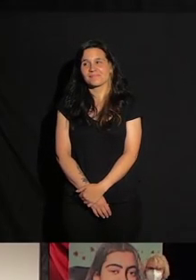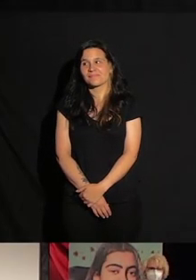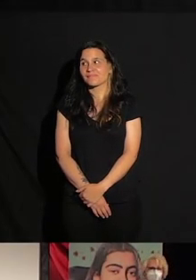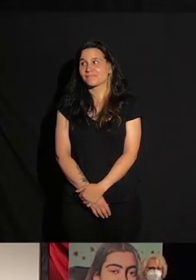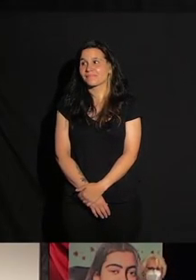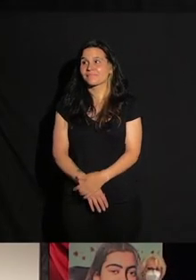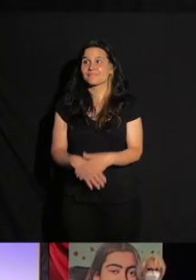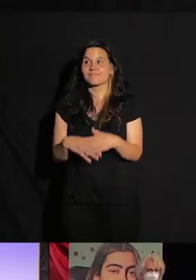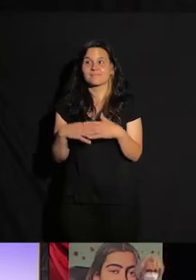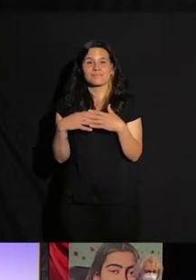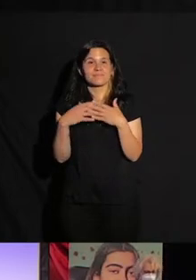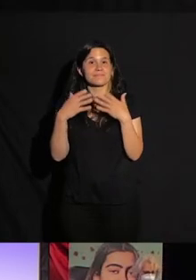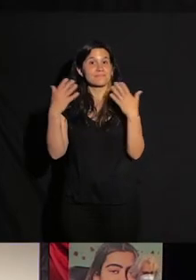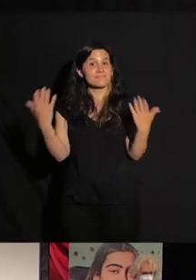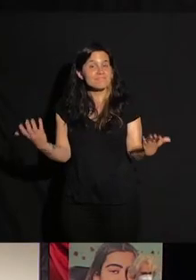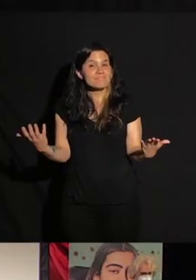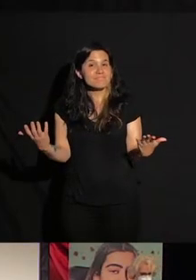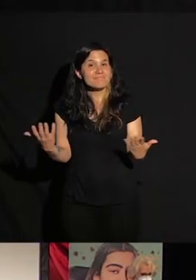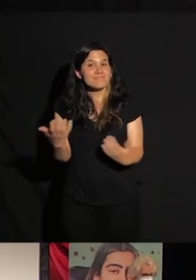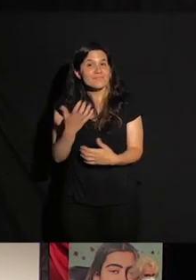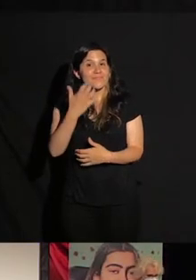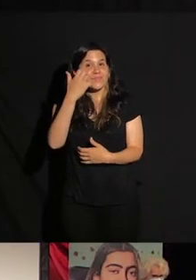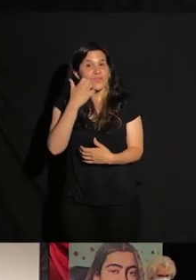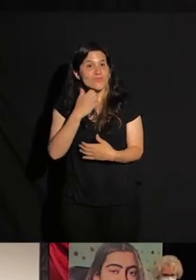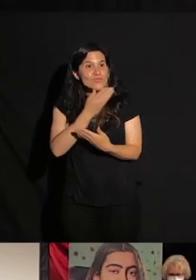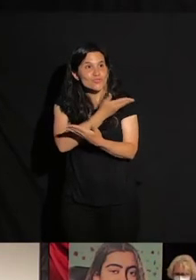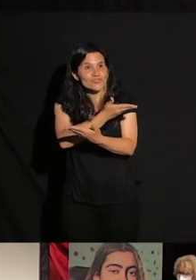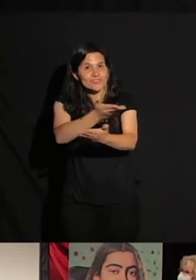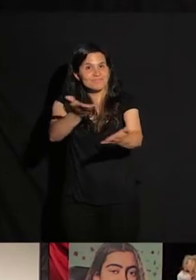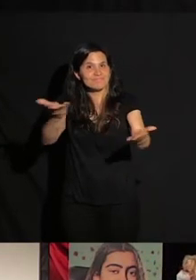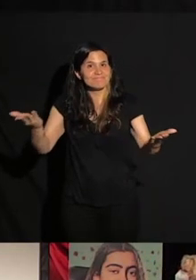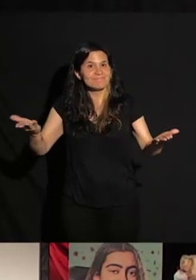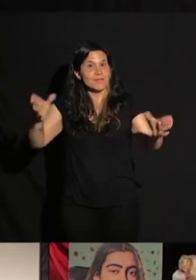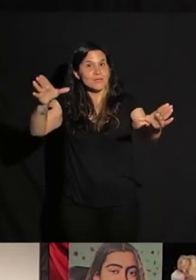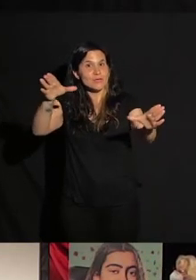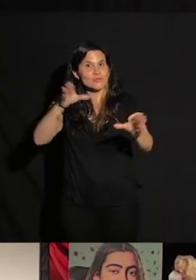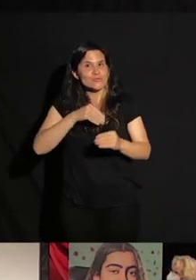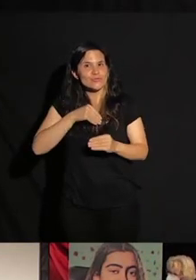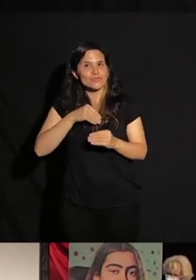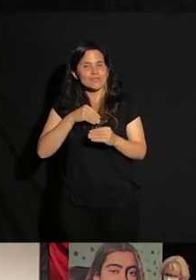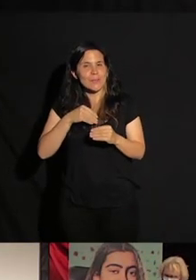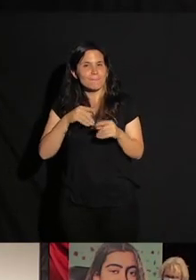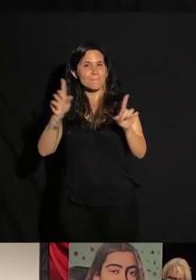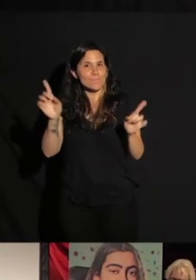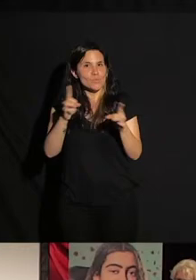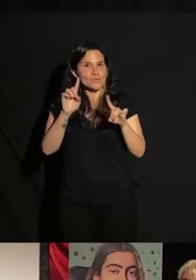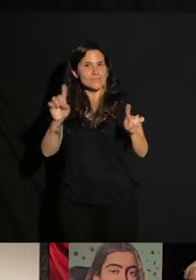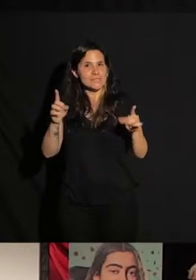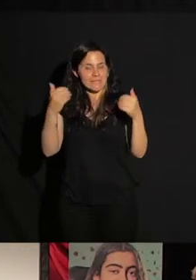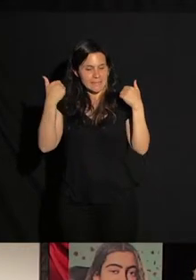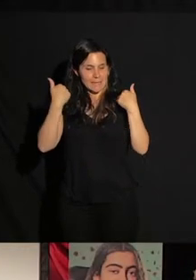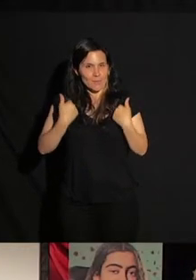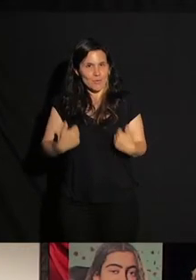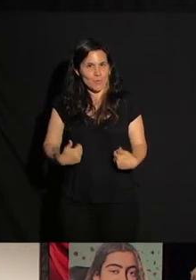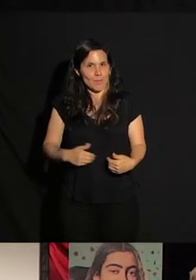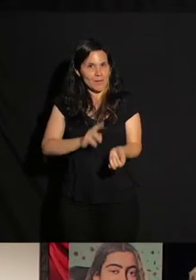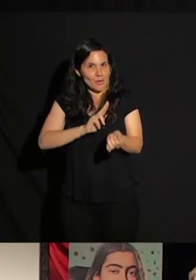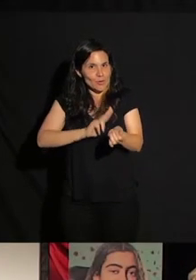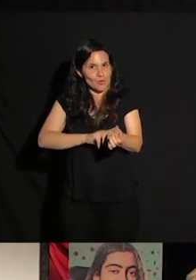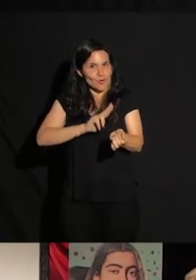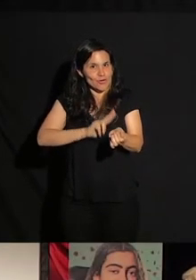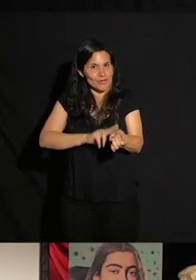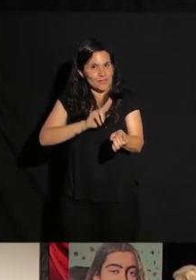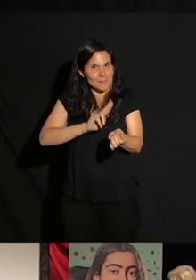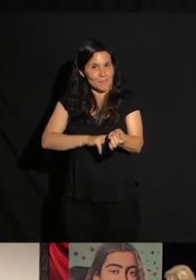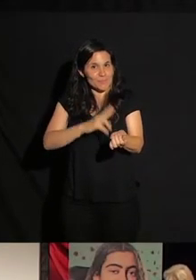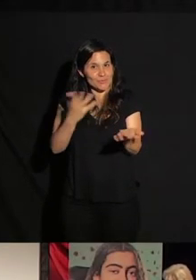Ja, wir möchten euch dazu einladen, mit uns Musik am Körper zu machen, Rhythmen am Körper zu machen.